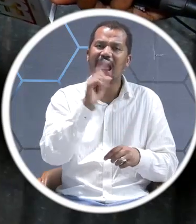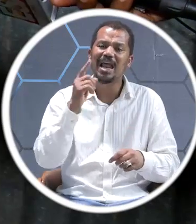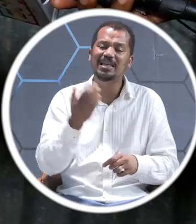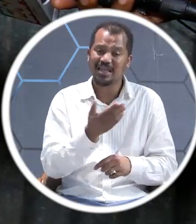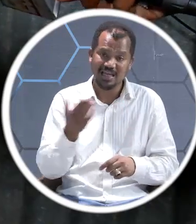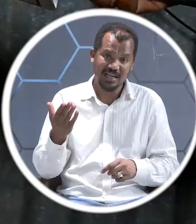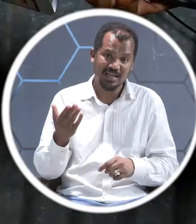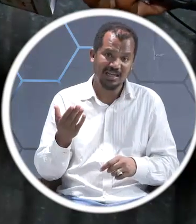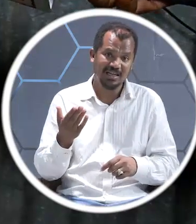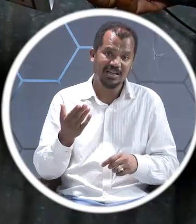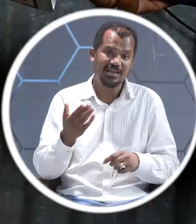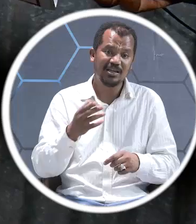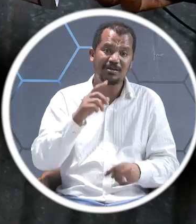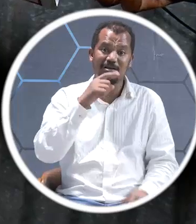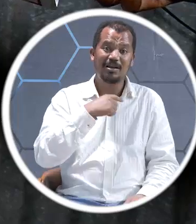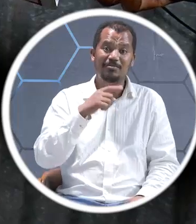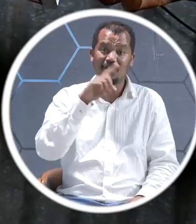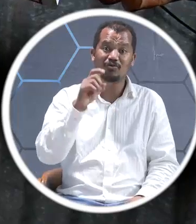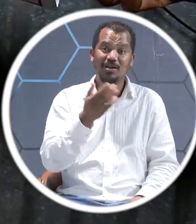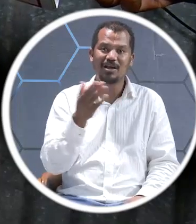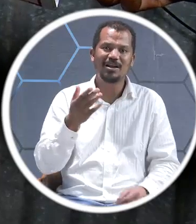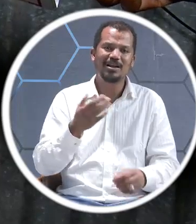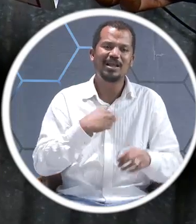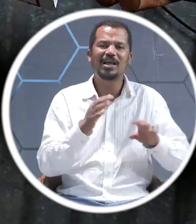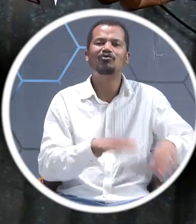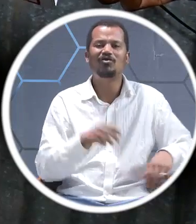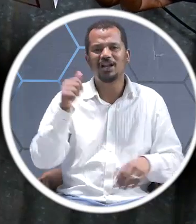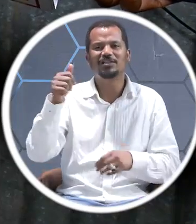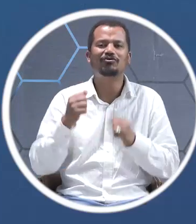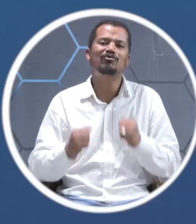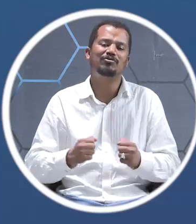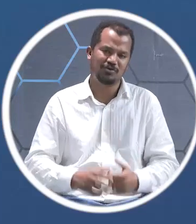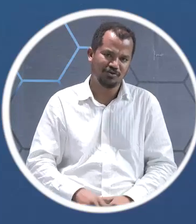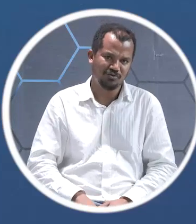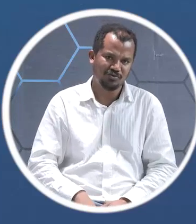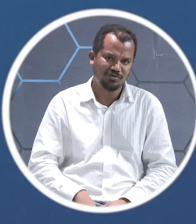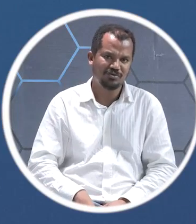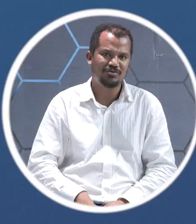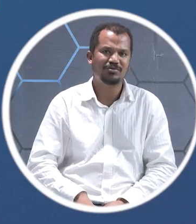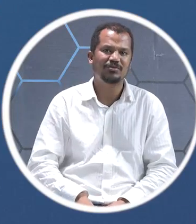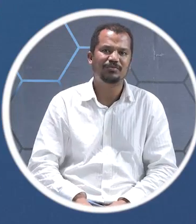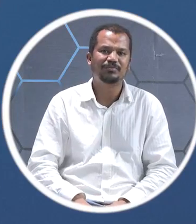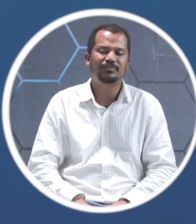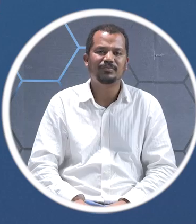عندنا نقدر ياو متأجك نقدر ياو كرتوا لي يا مهدي